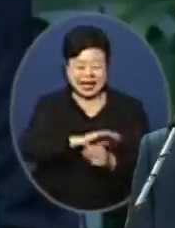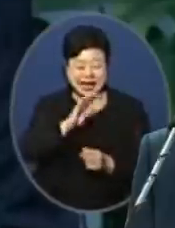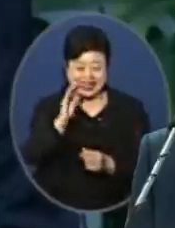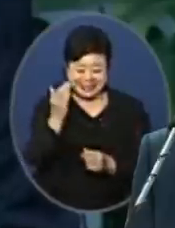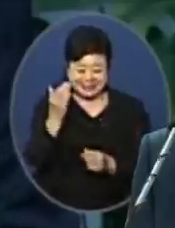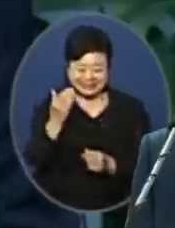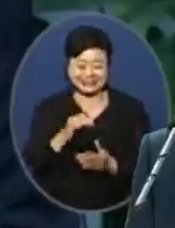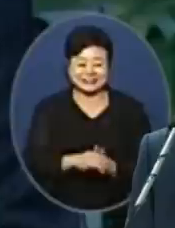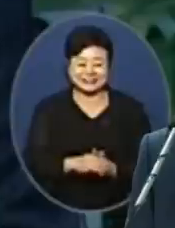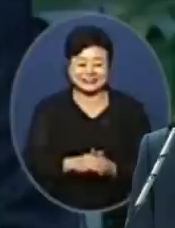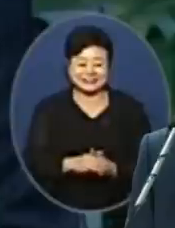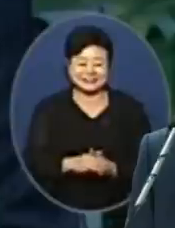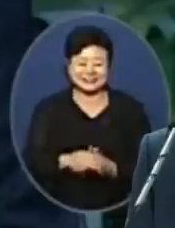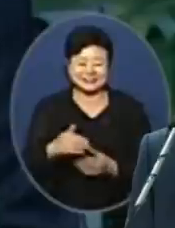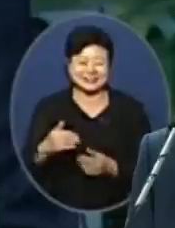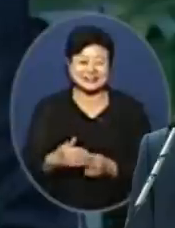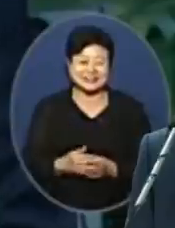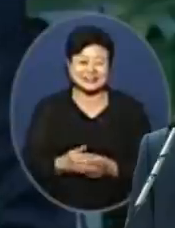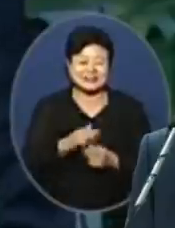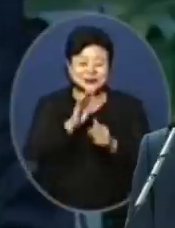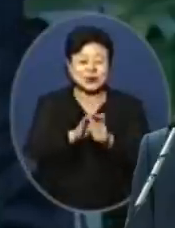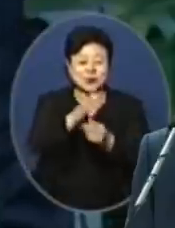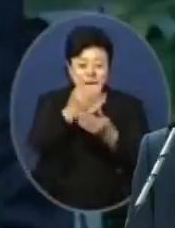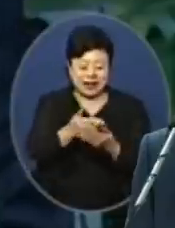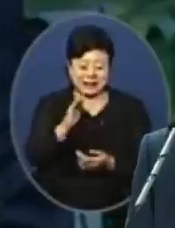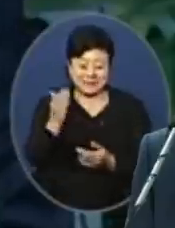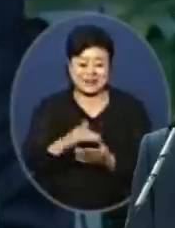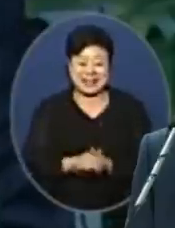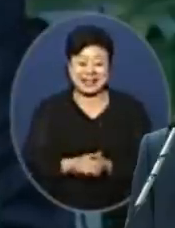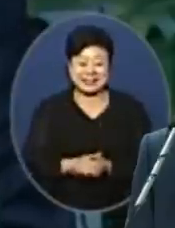잘된 울타리로 들어가게 되는 것입니다.